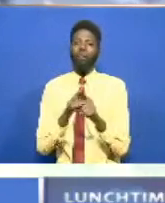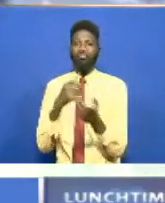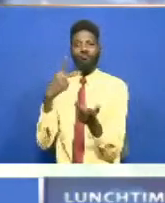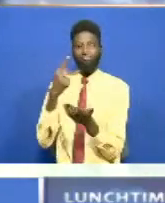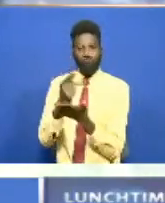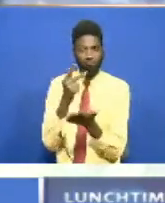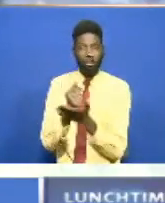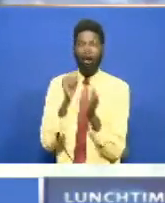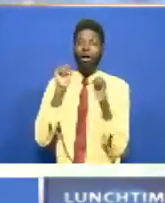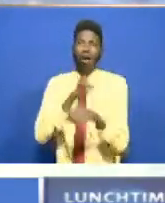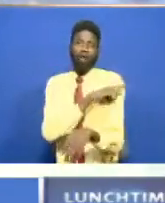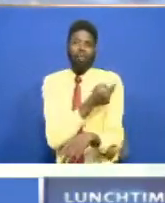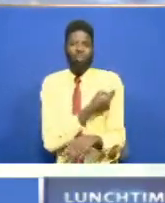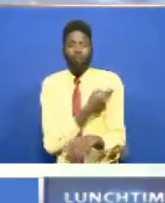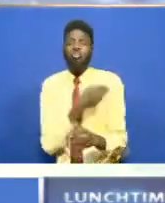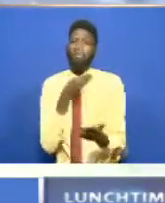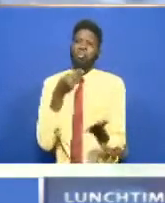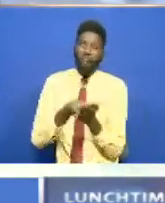hana pesa.